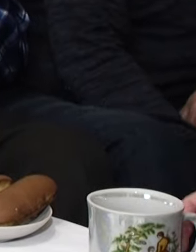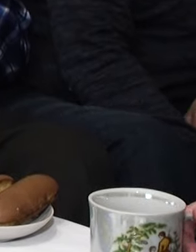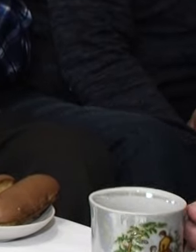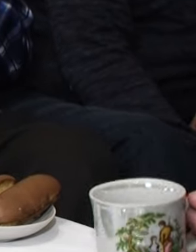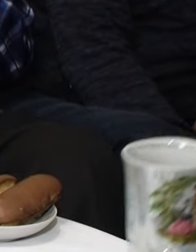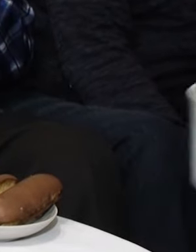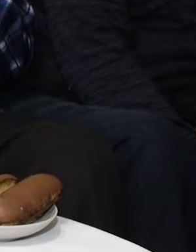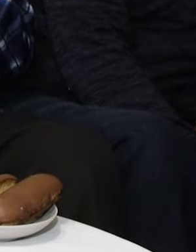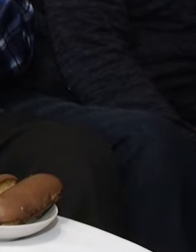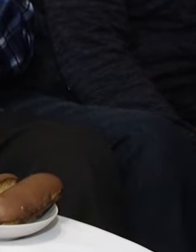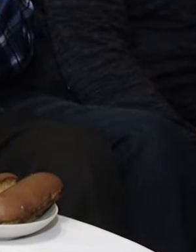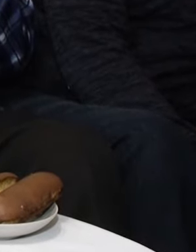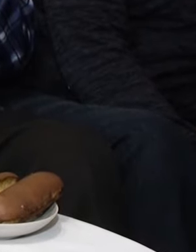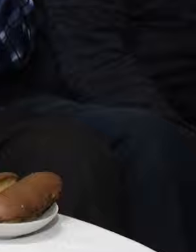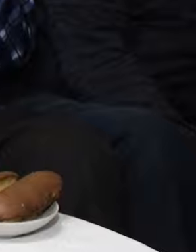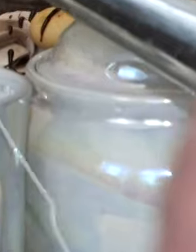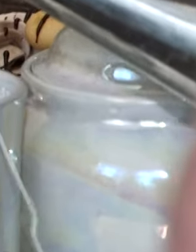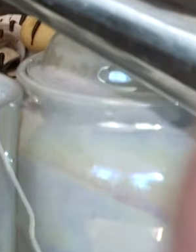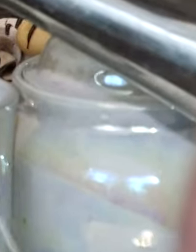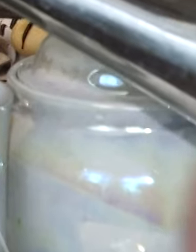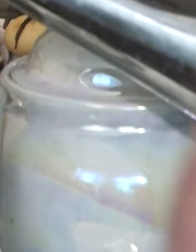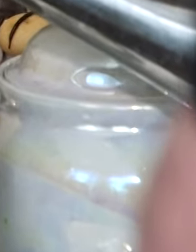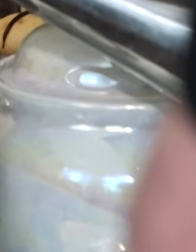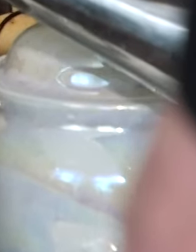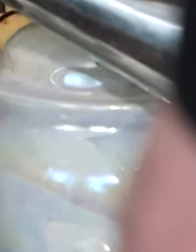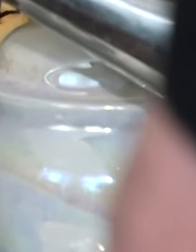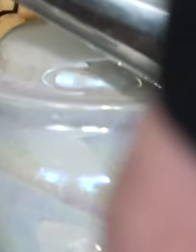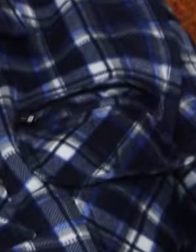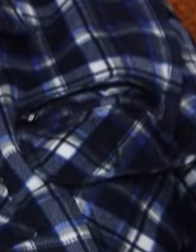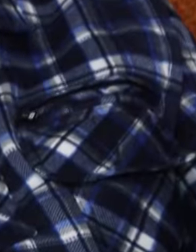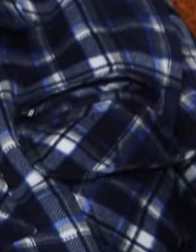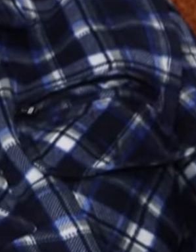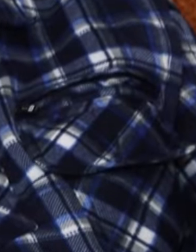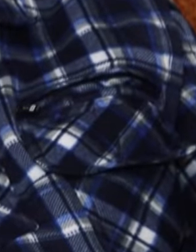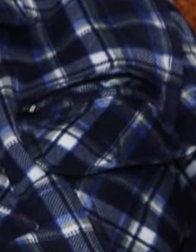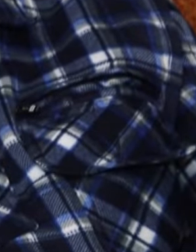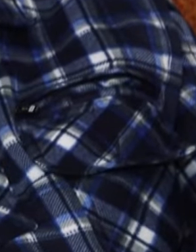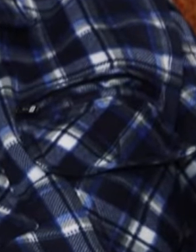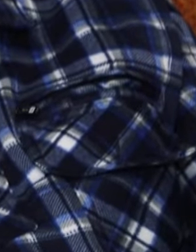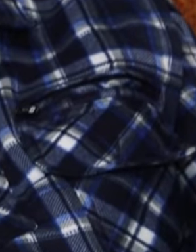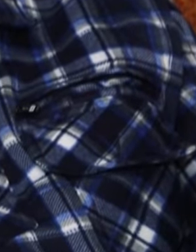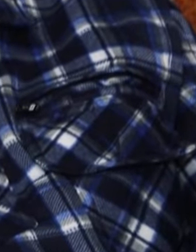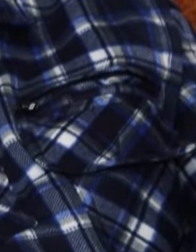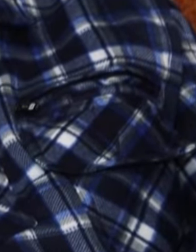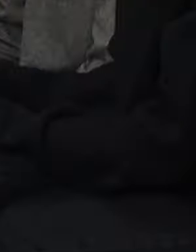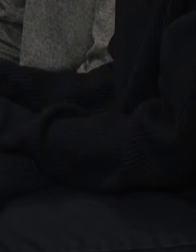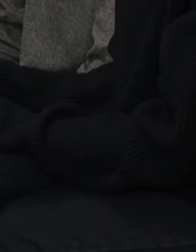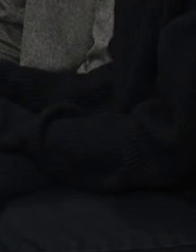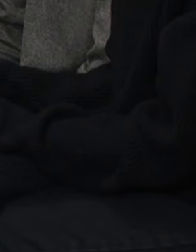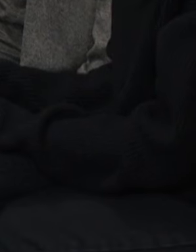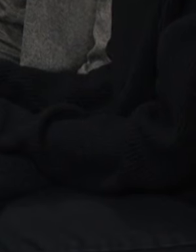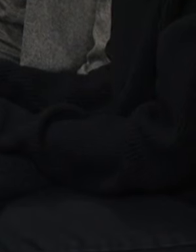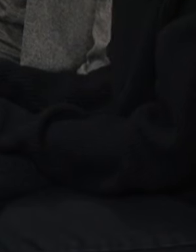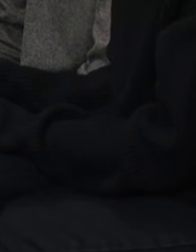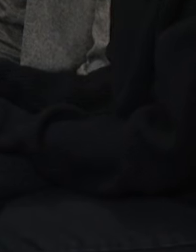Трое детей, пятеро внуков, трое правнуков. 16 мая их общая история перешагнет 60-летие. Свадьбу они так и не